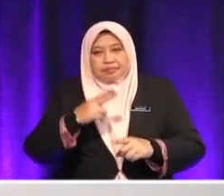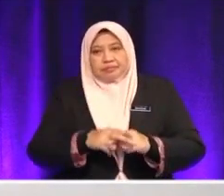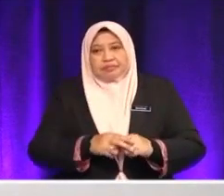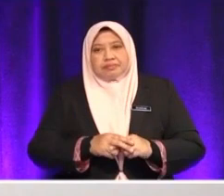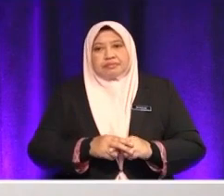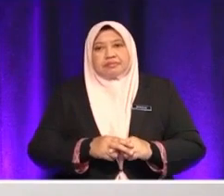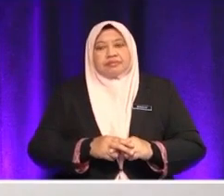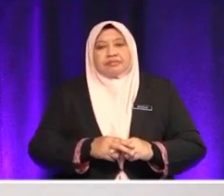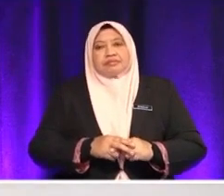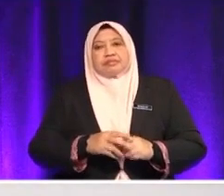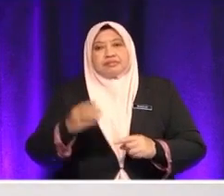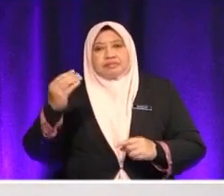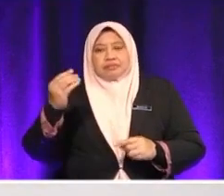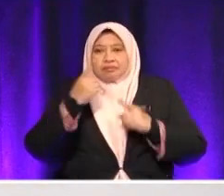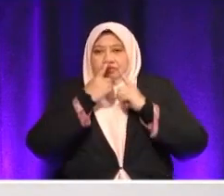68